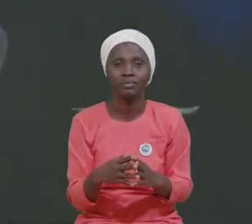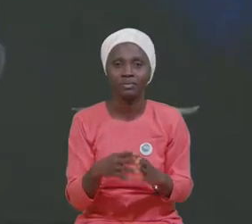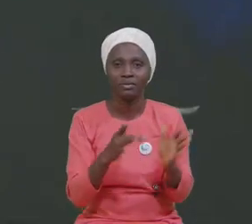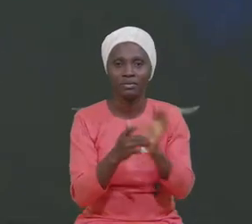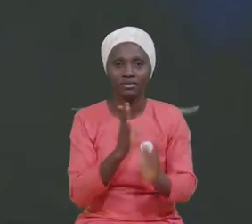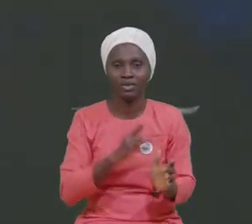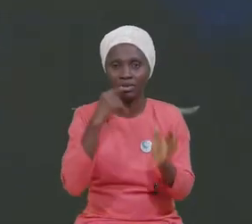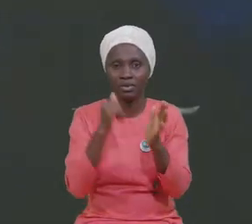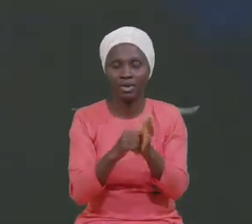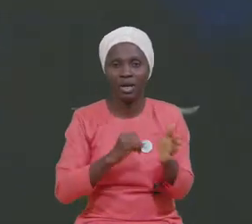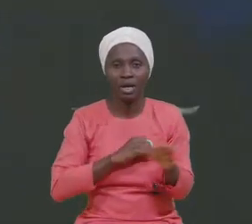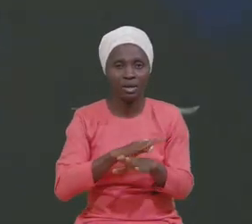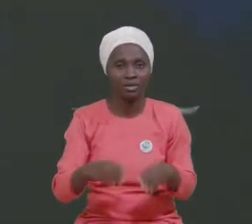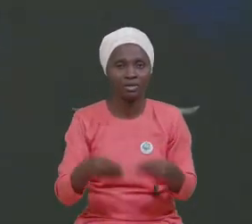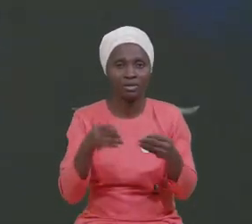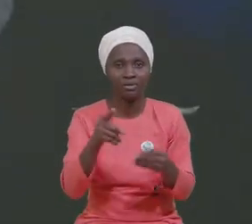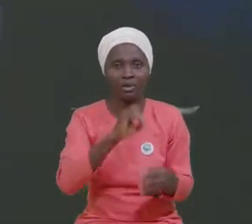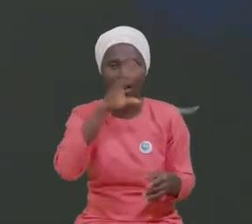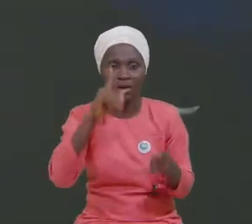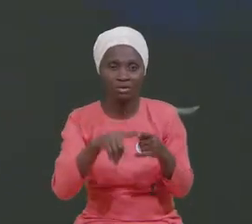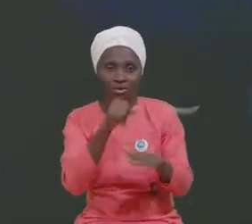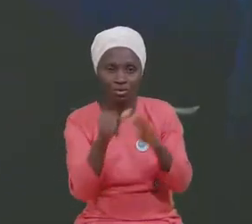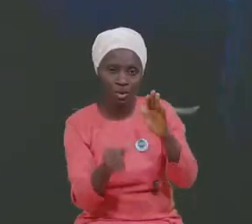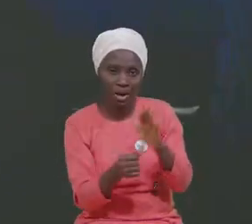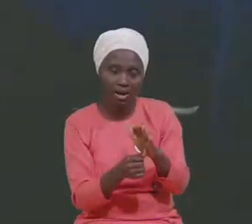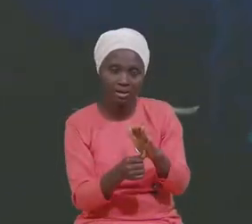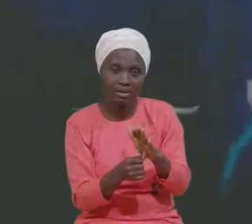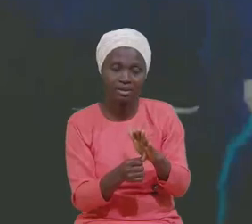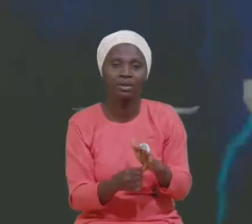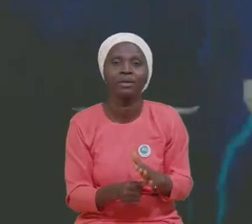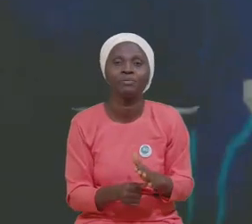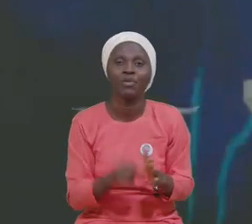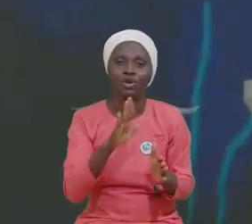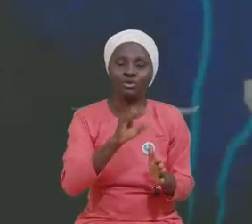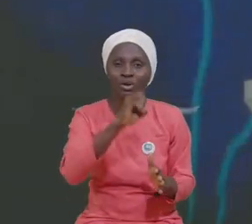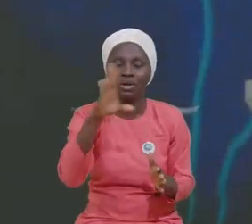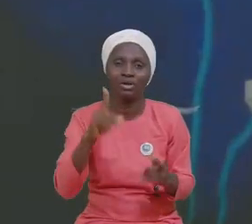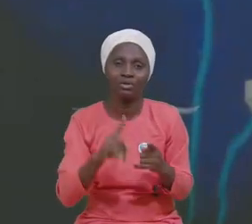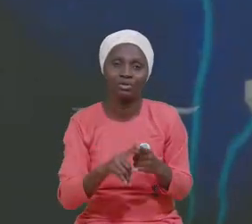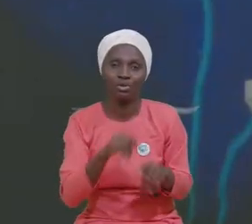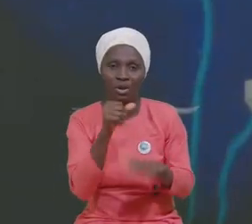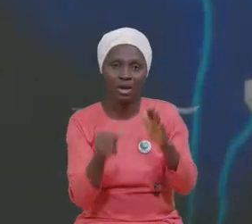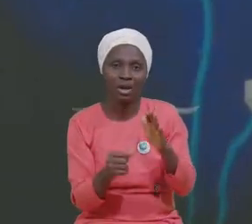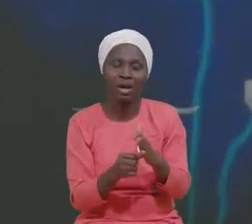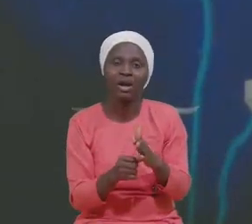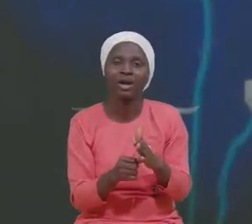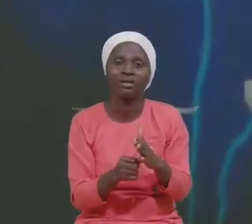vous n'avez pas donné la lumière pour la cacher et pour